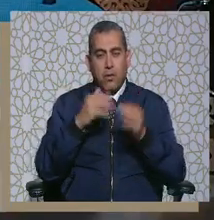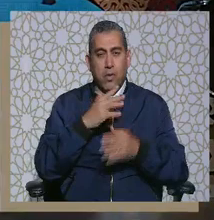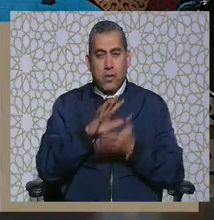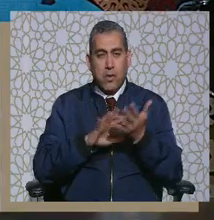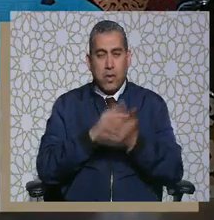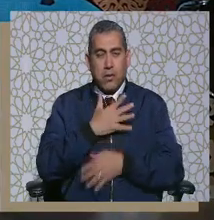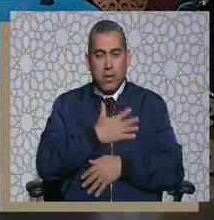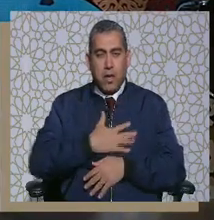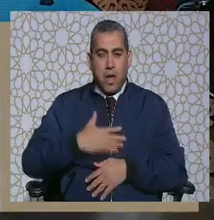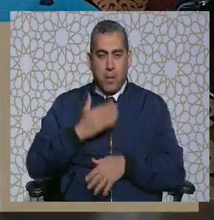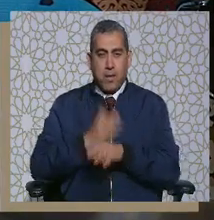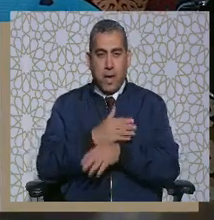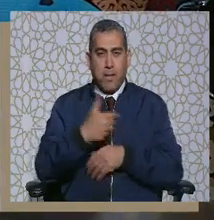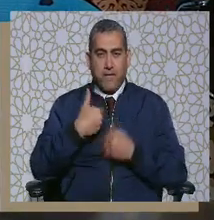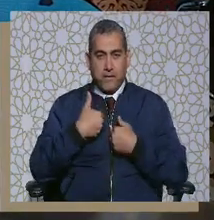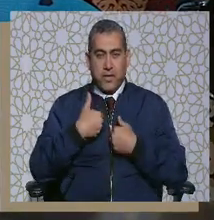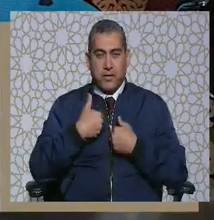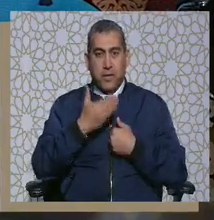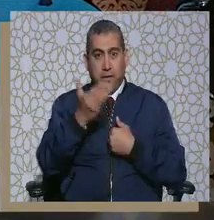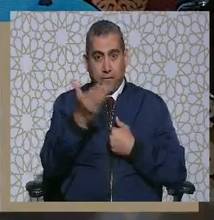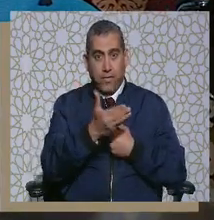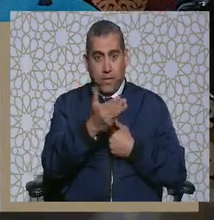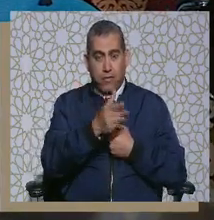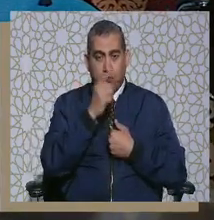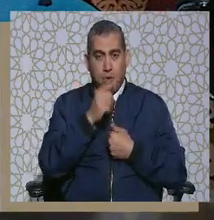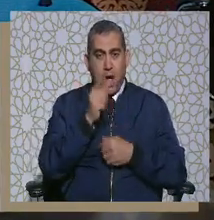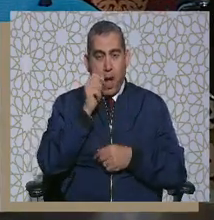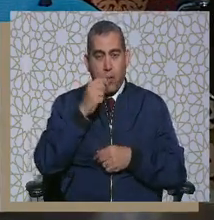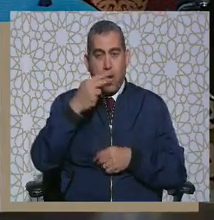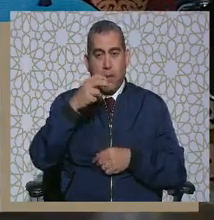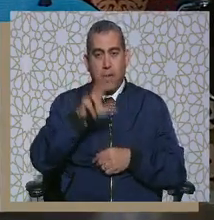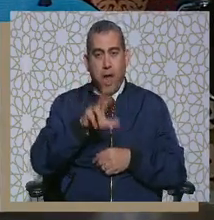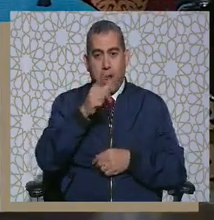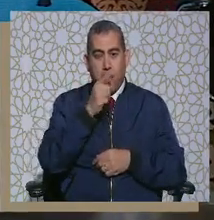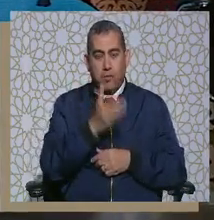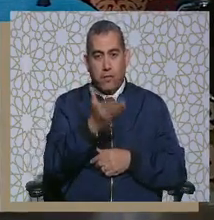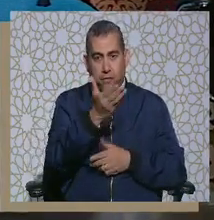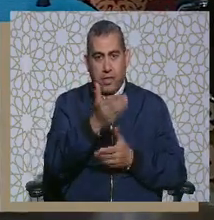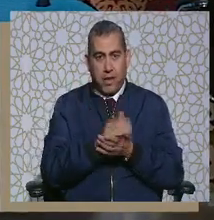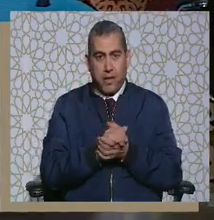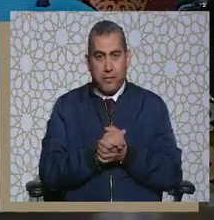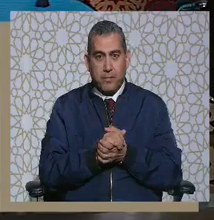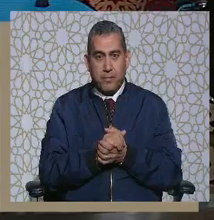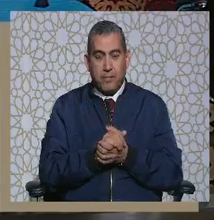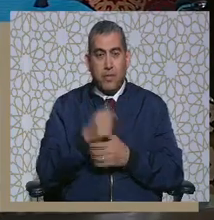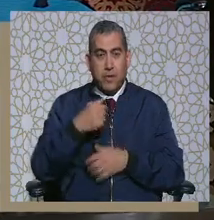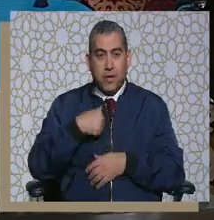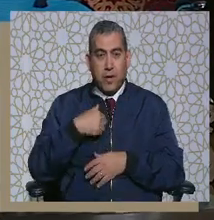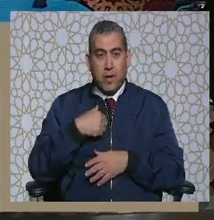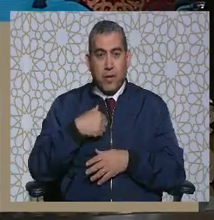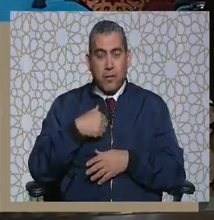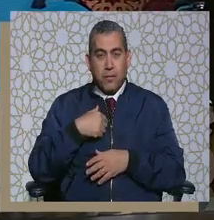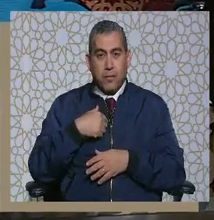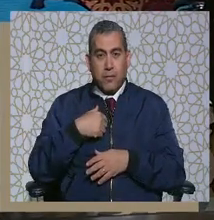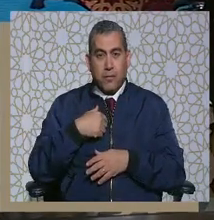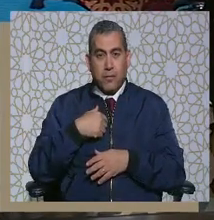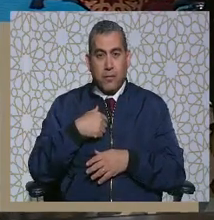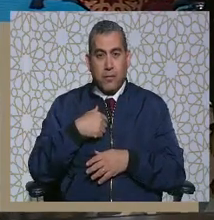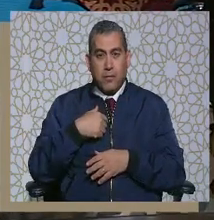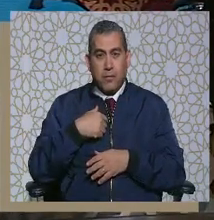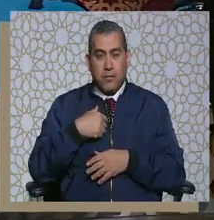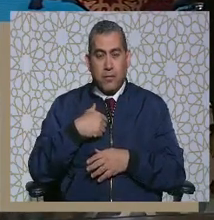مع اتفضل يا حاج اتفضل يا حاج ابو عبد الله معاك سامعك كويس معايا انا مقاطع معايا